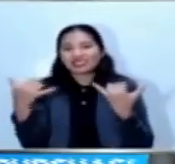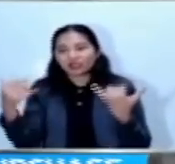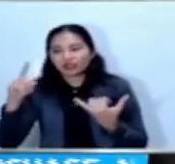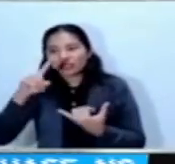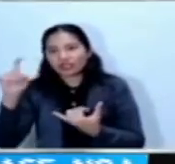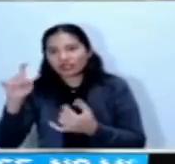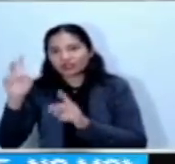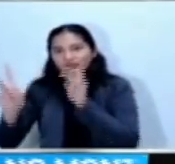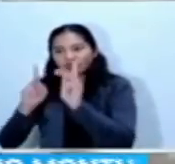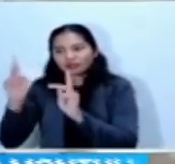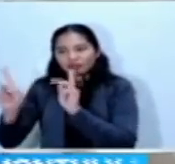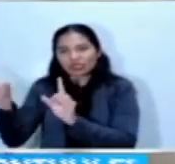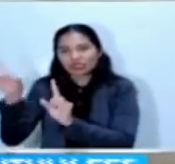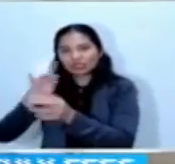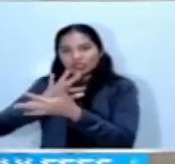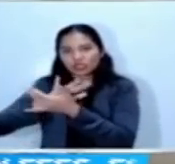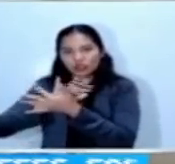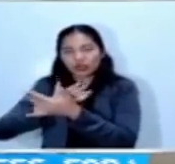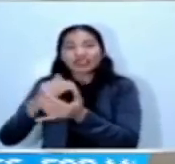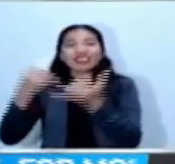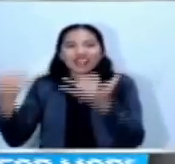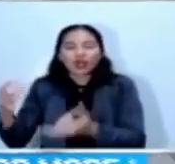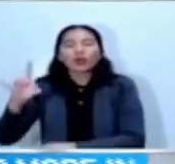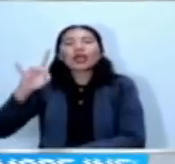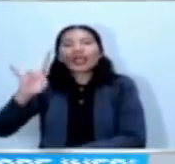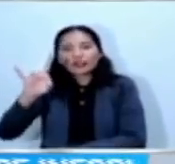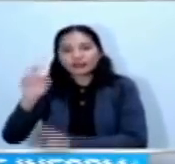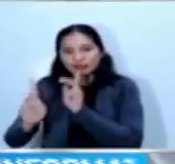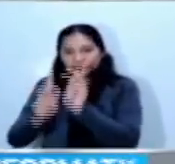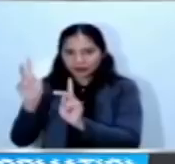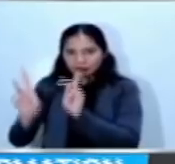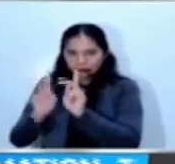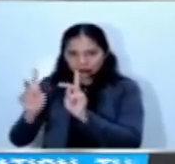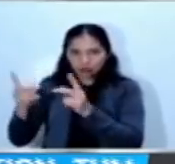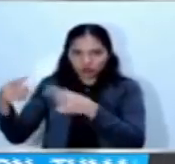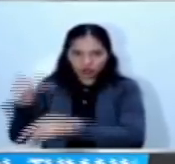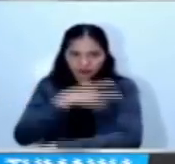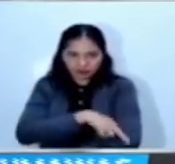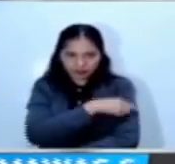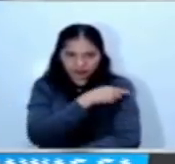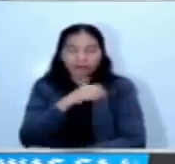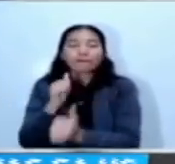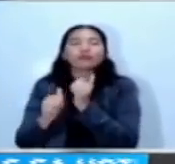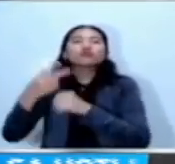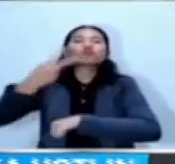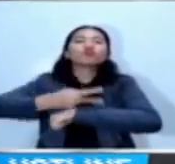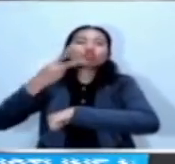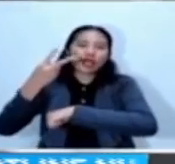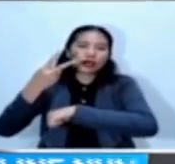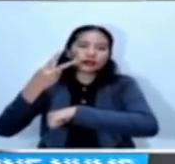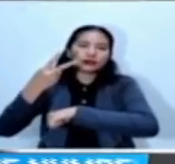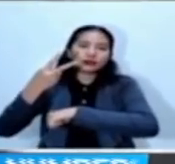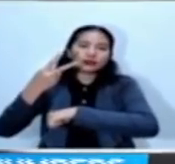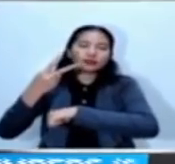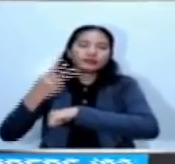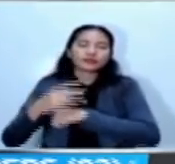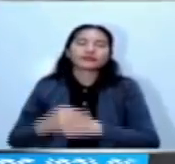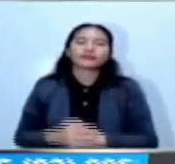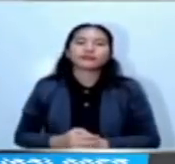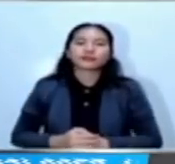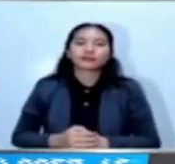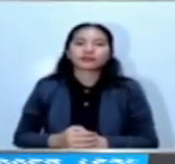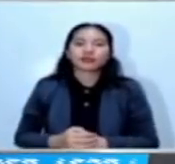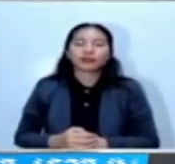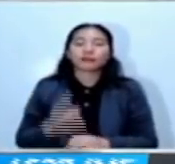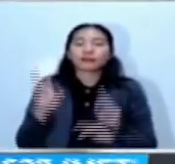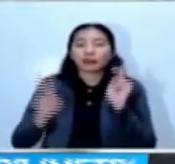halimbawa na dumoble na yung hospitalization rate. So kahit na may vaccination effect tayo, yung mga unvaccinated,